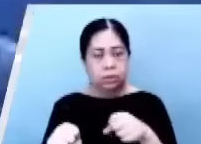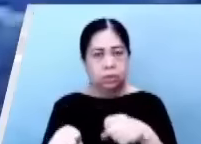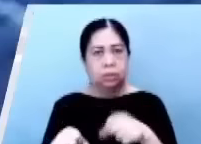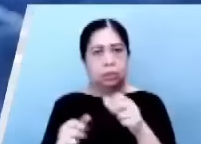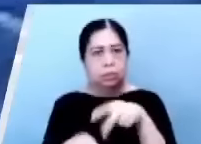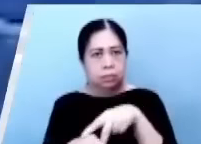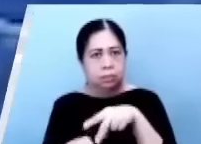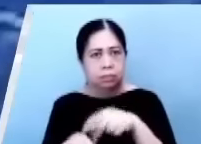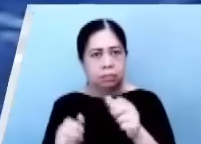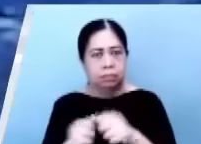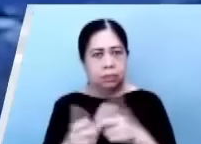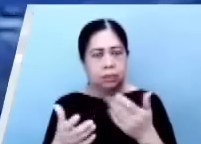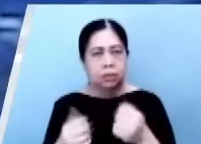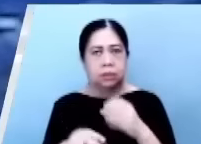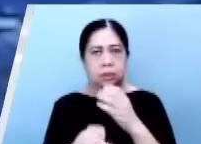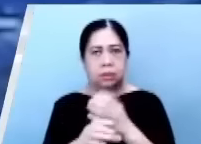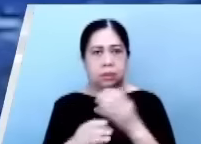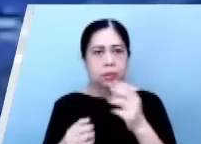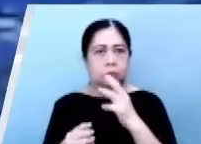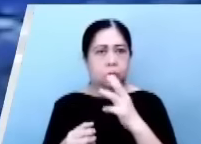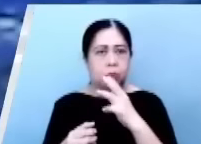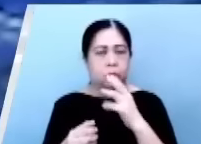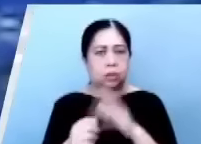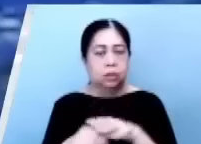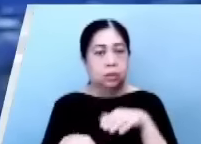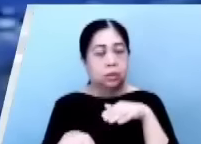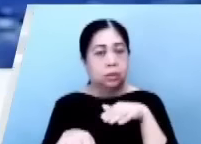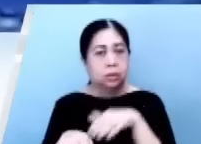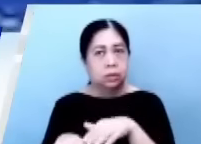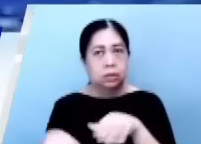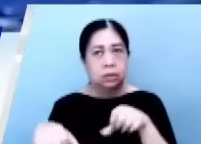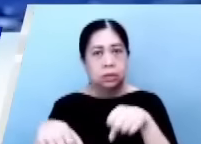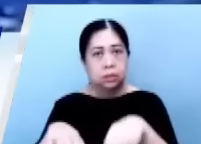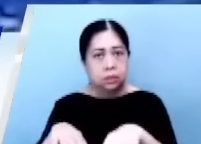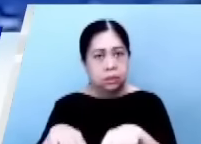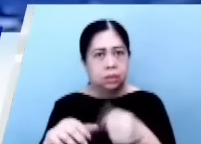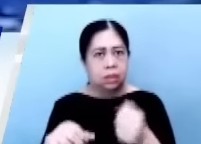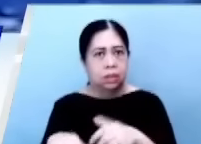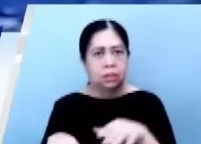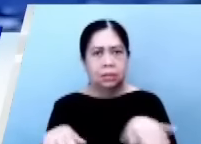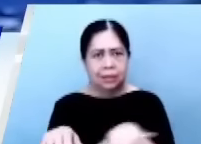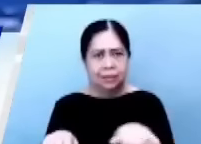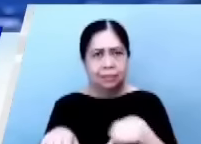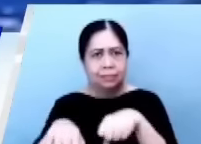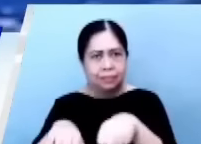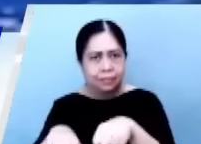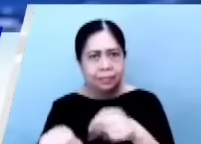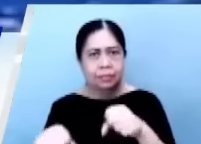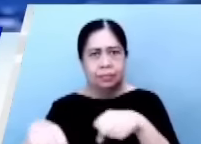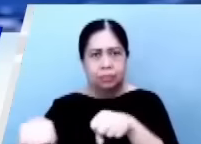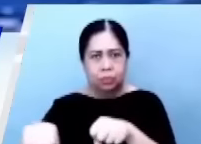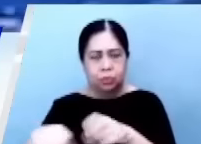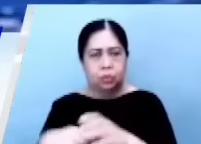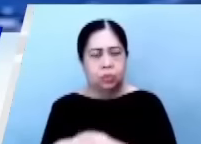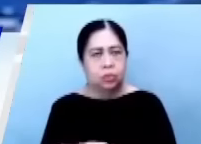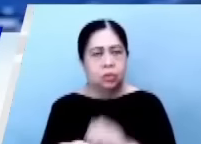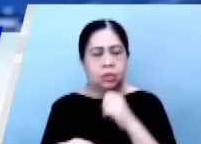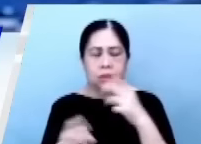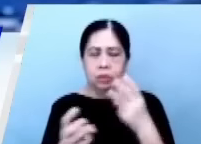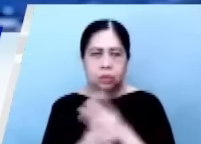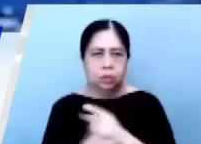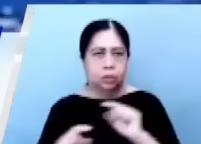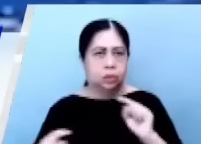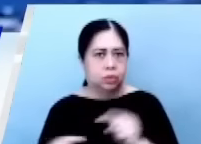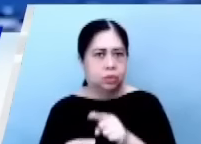kargang container ng tubig. Bumangga pa ang tricycle sa isa pang tricycle at motorsiklo. Hindi naman malubha ang sugat na tinamo